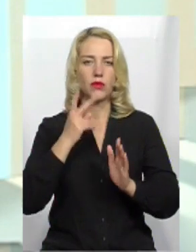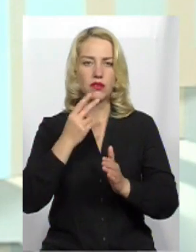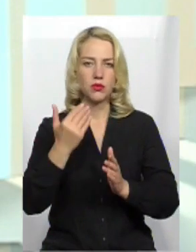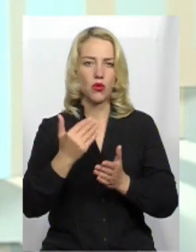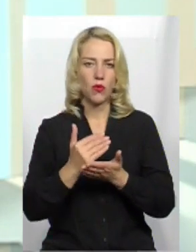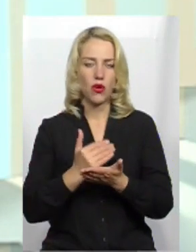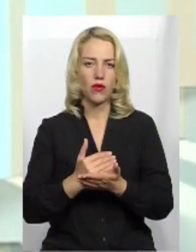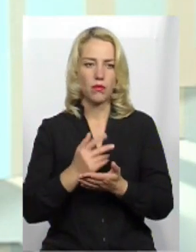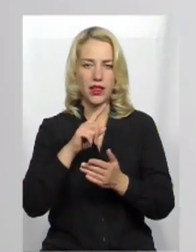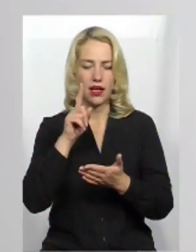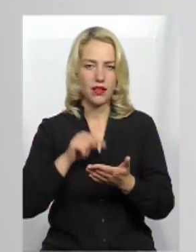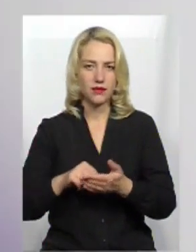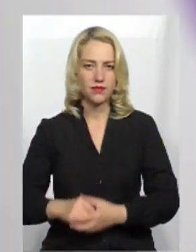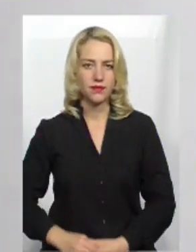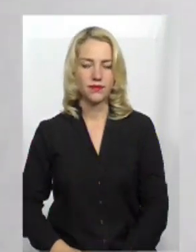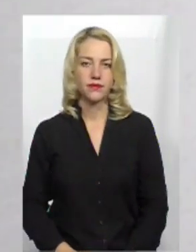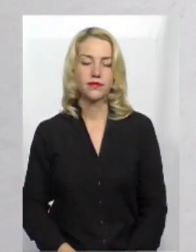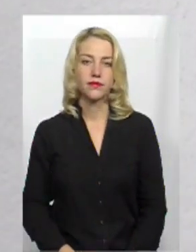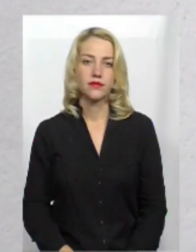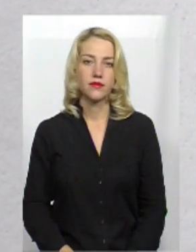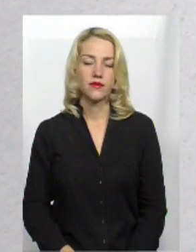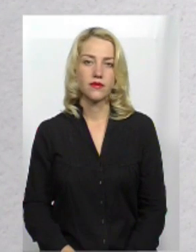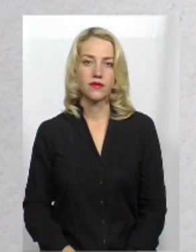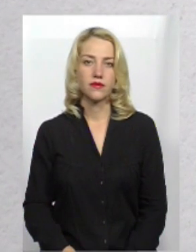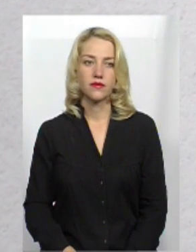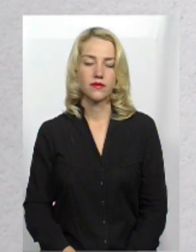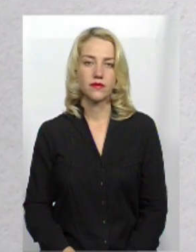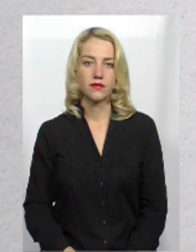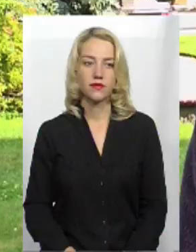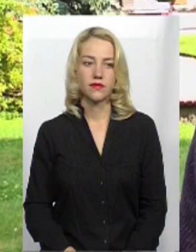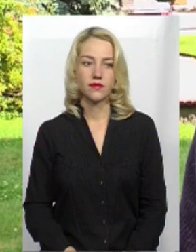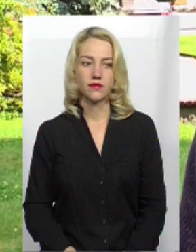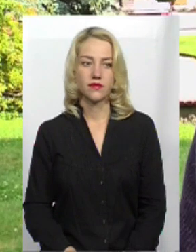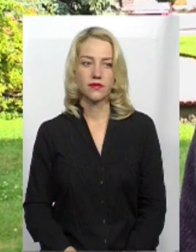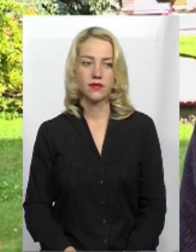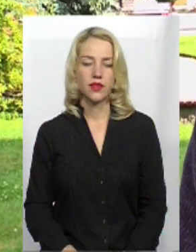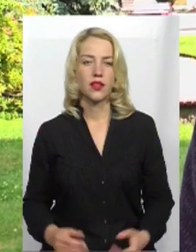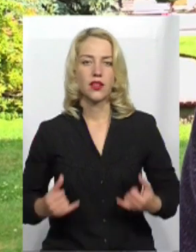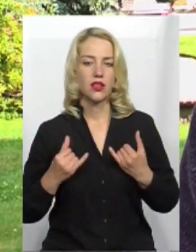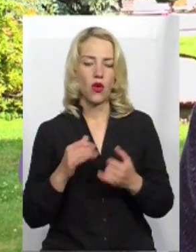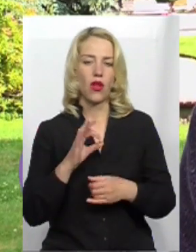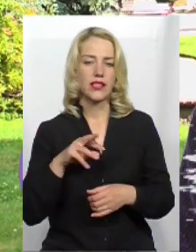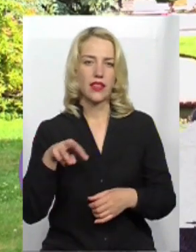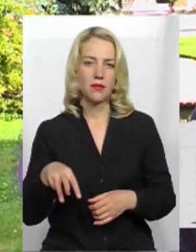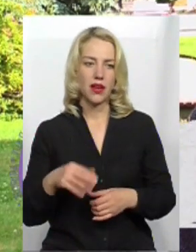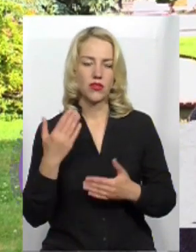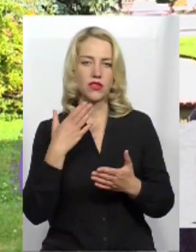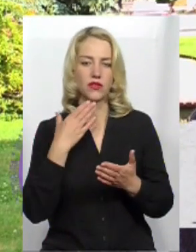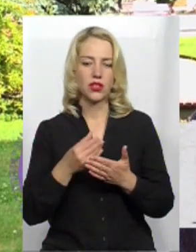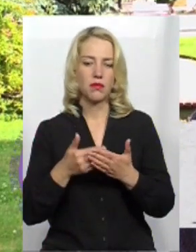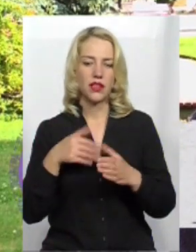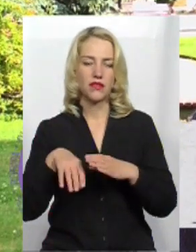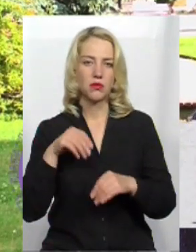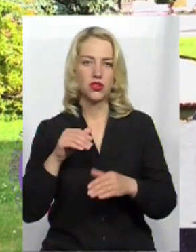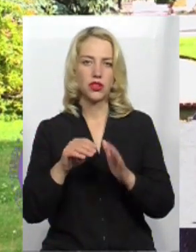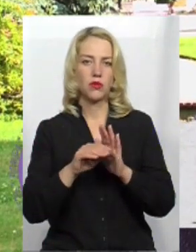питання, слухаємо. Шановний Олександр Михайлович, у своїй передвиборчій